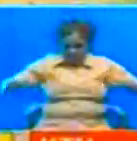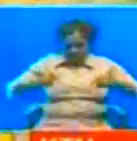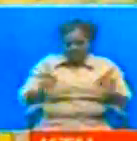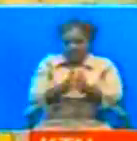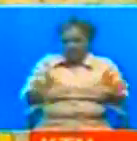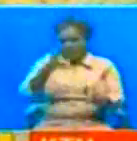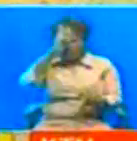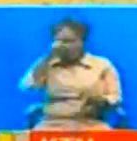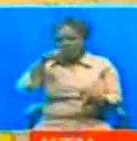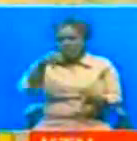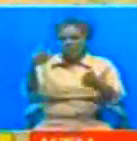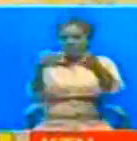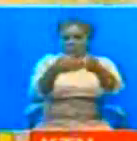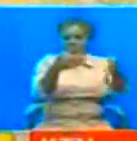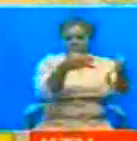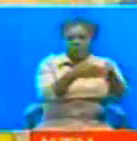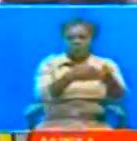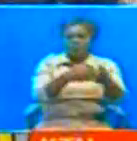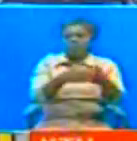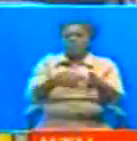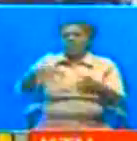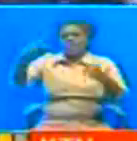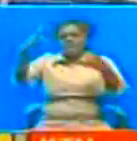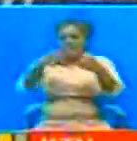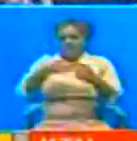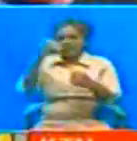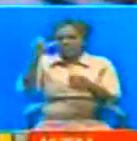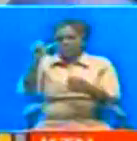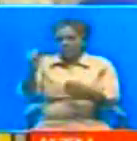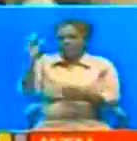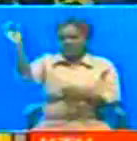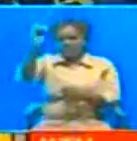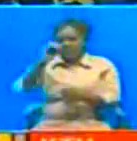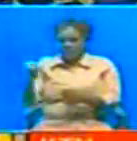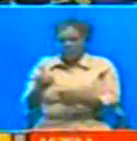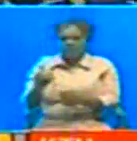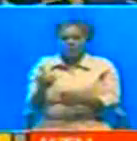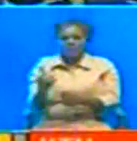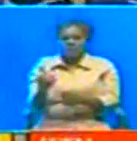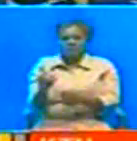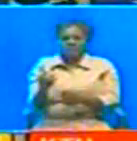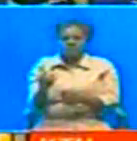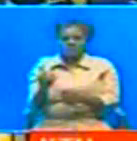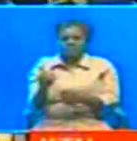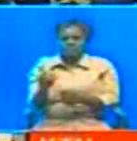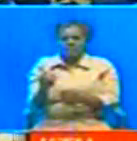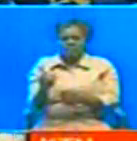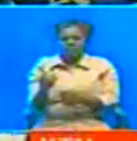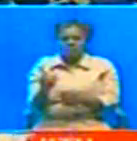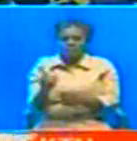polisi ameweza kuzuia 80% ya matukio ya utovu wa usalama. You require some counseling